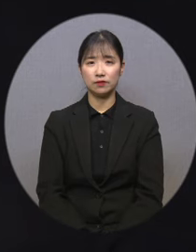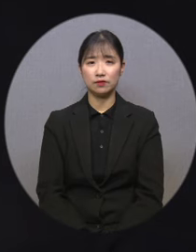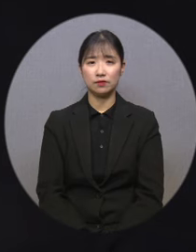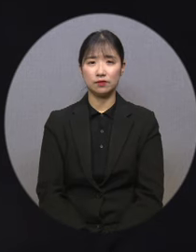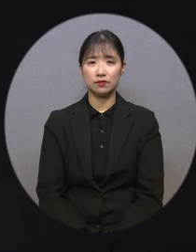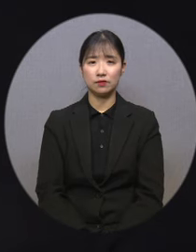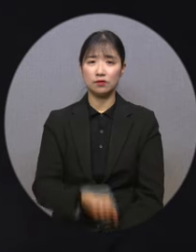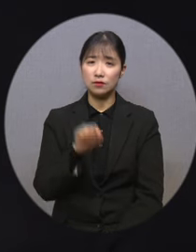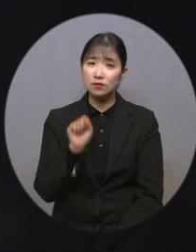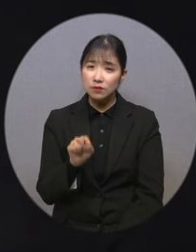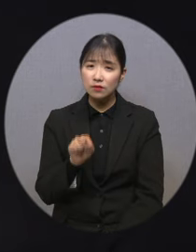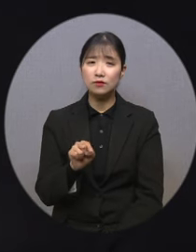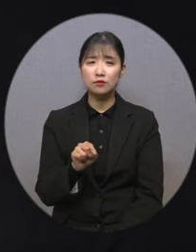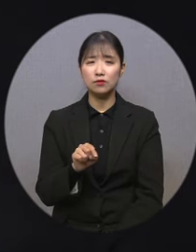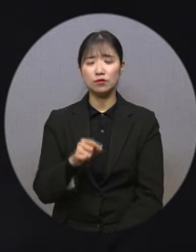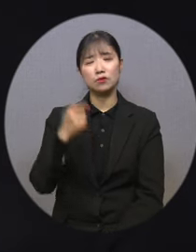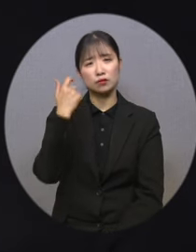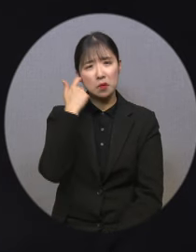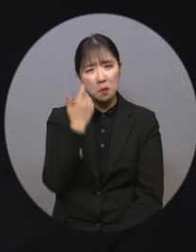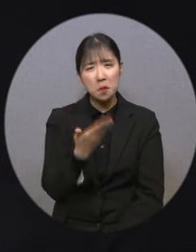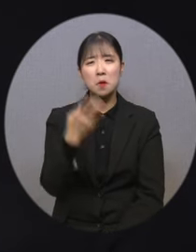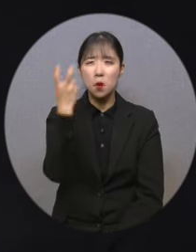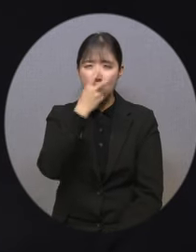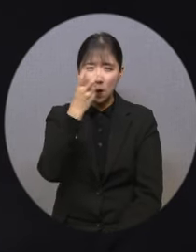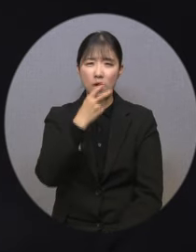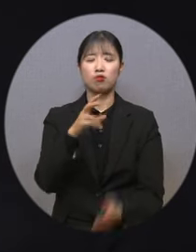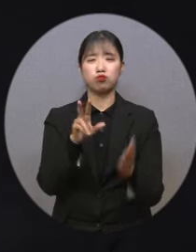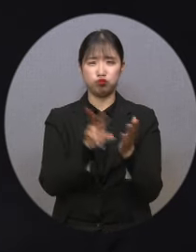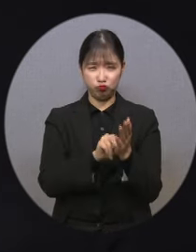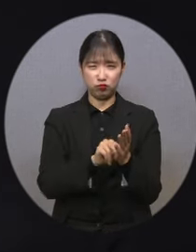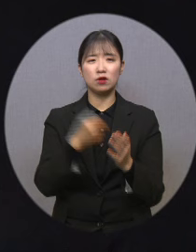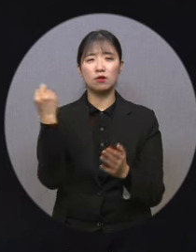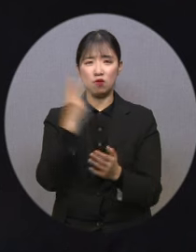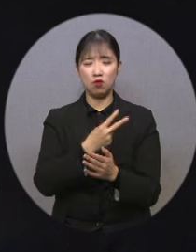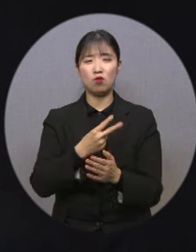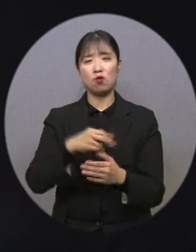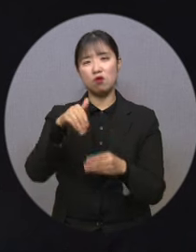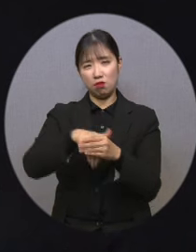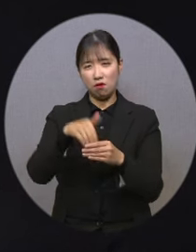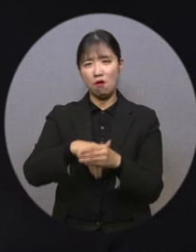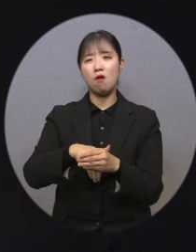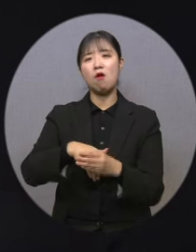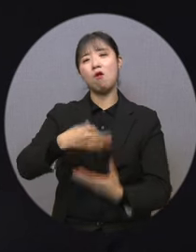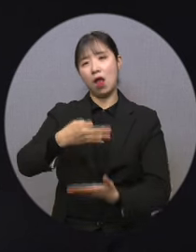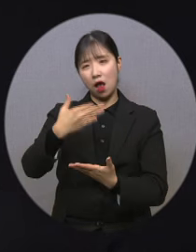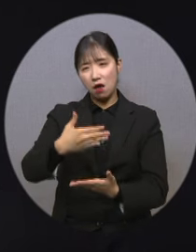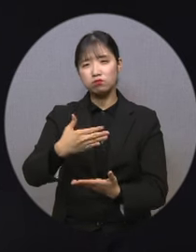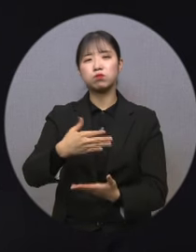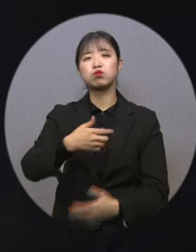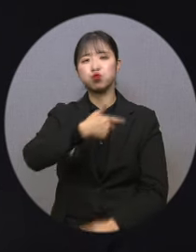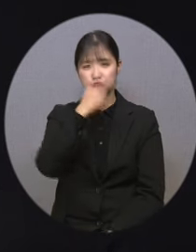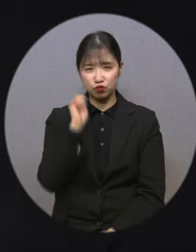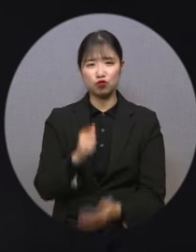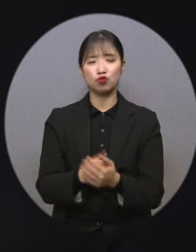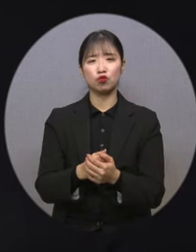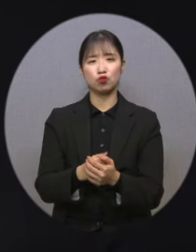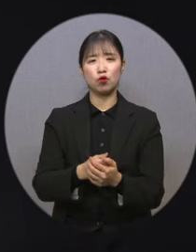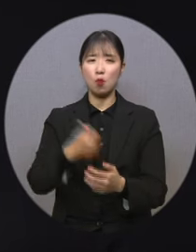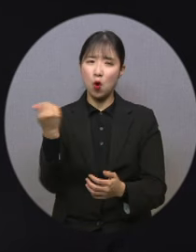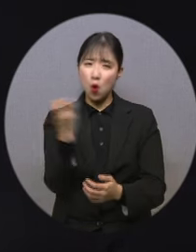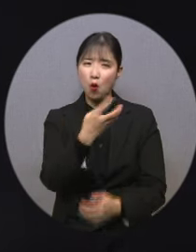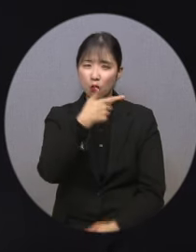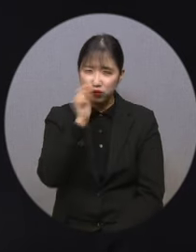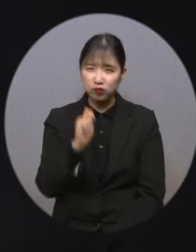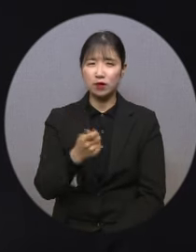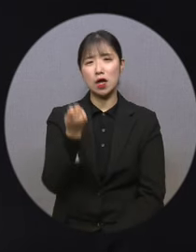예 이러니까 여론조사 불공정 선거 자금 불공정 그래서 함께 귀여워 불공정 언론 보도로 팀이